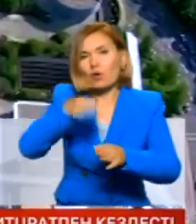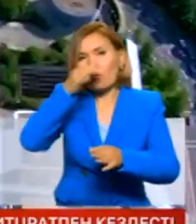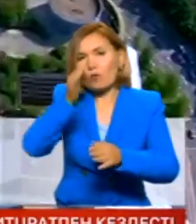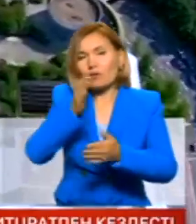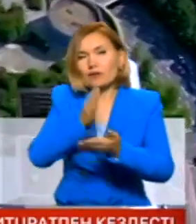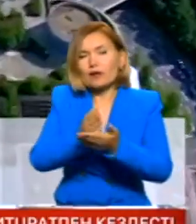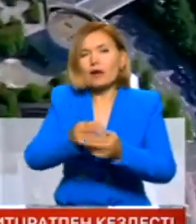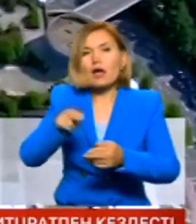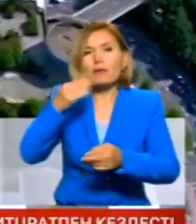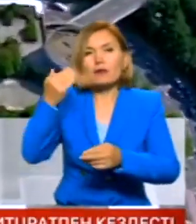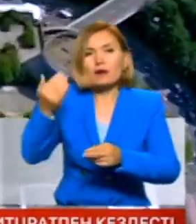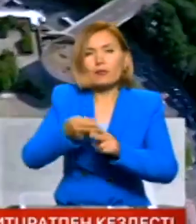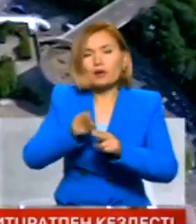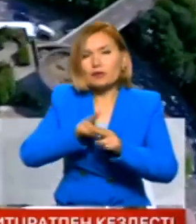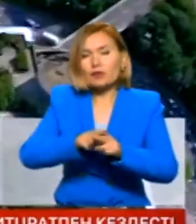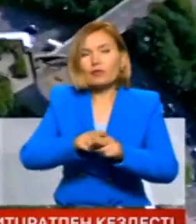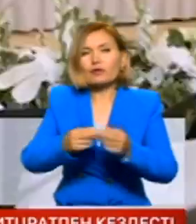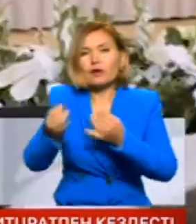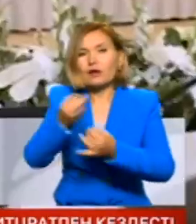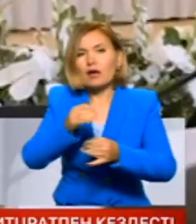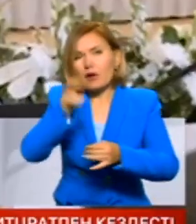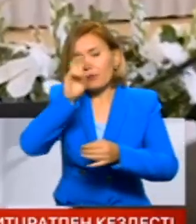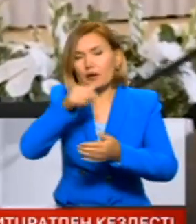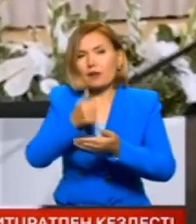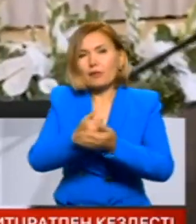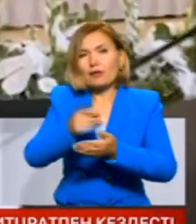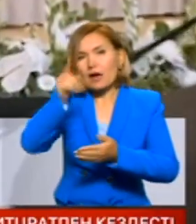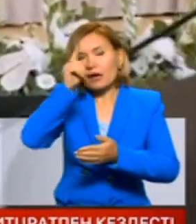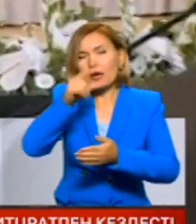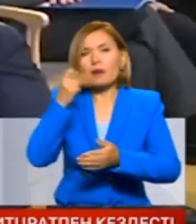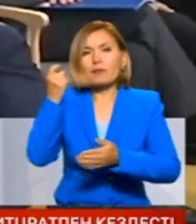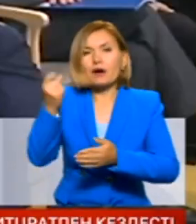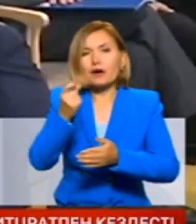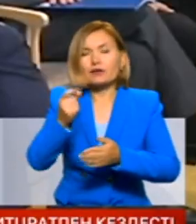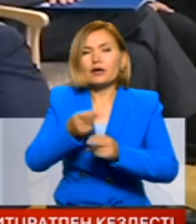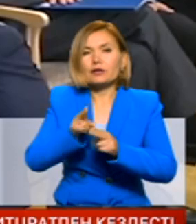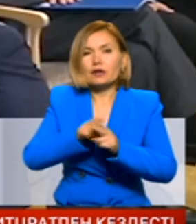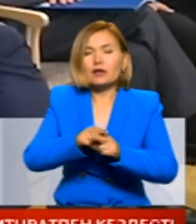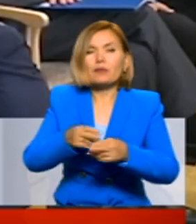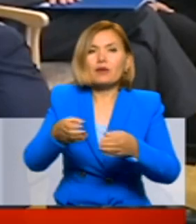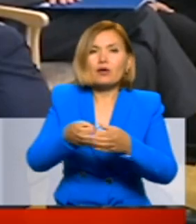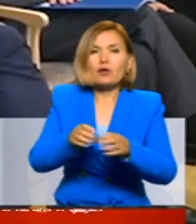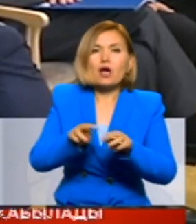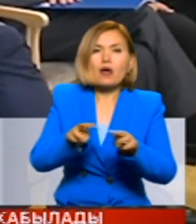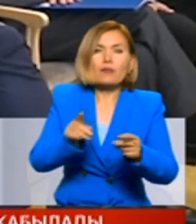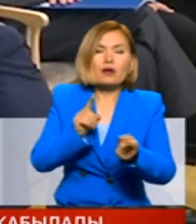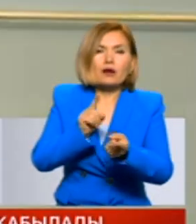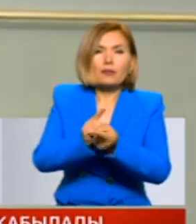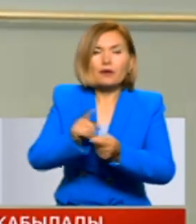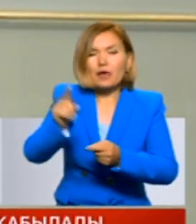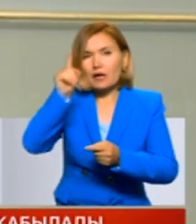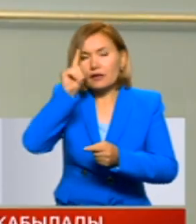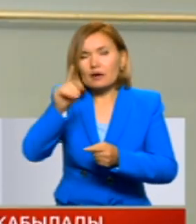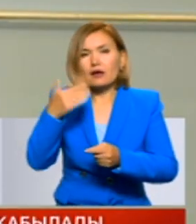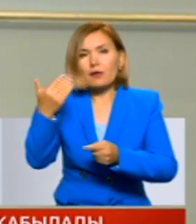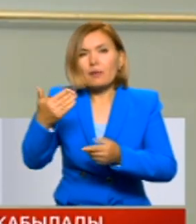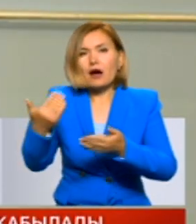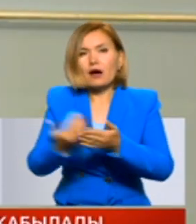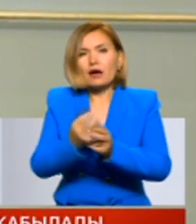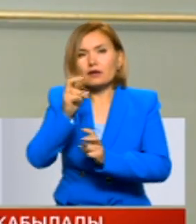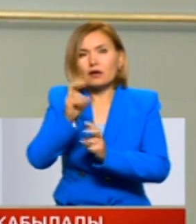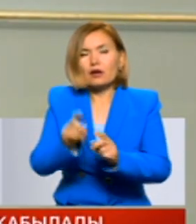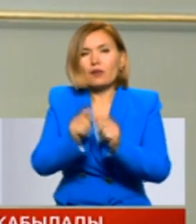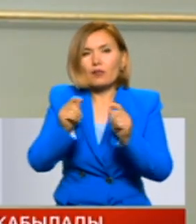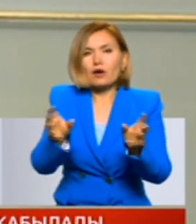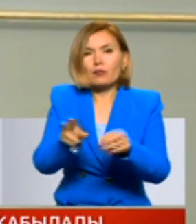маңызды. Президент осыған мән берді. Сонымен қатар мемлекет басшысы Германия экономикасы шығыс комитетінің мүшелерімен кездесуінде неміс тарапын қайта өңдеу ісін бірлесе